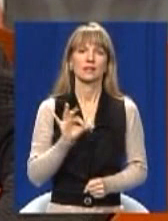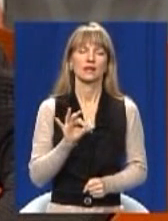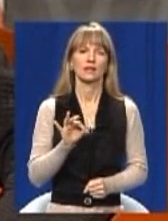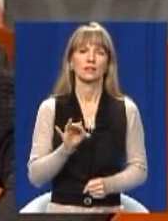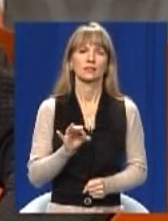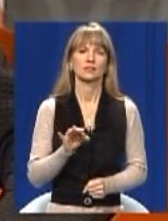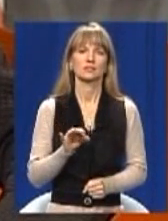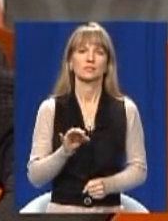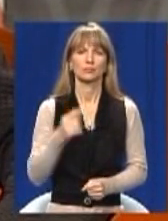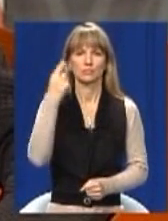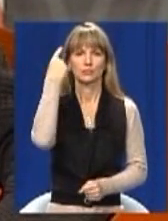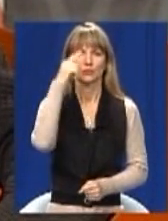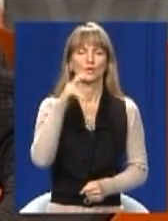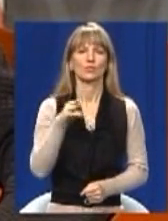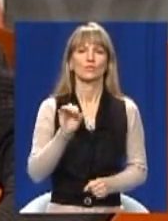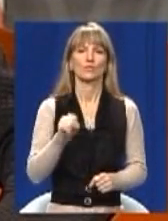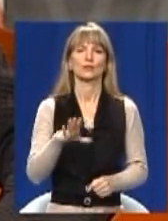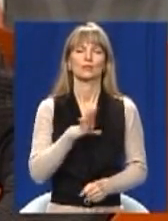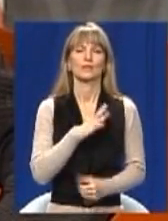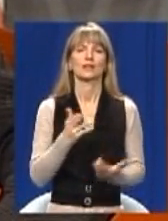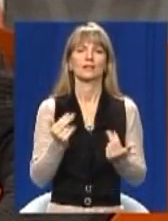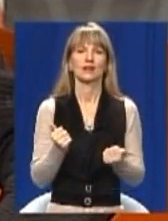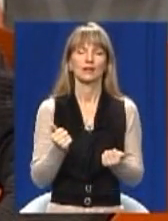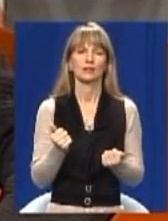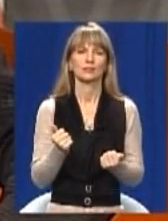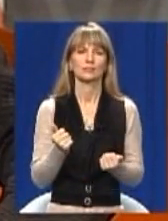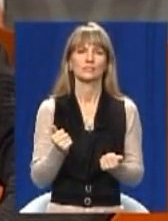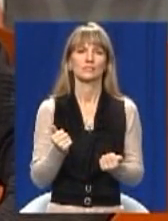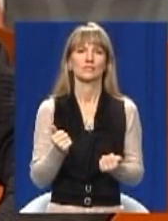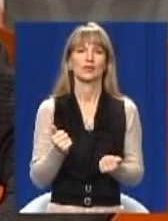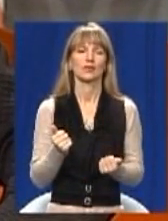все придумывает, то, может быть, и да. А некоторым нужно